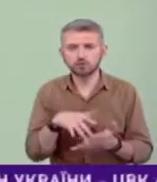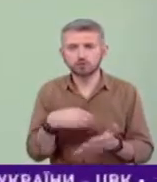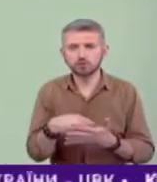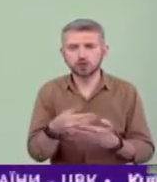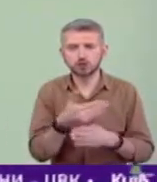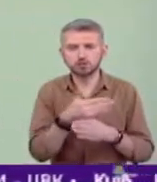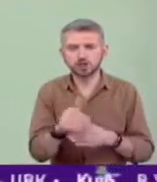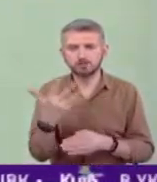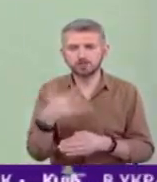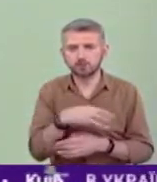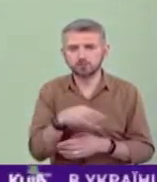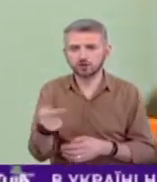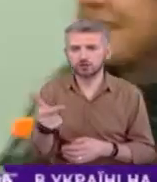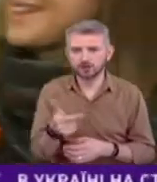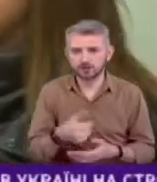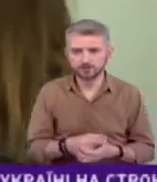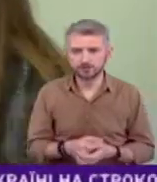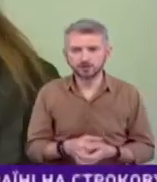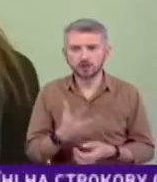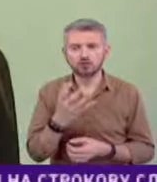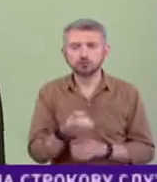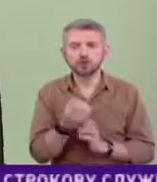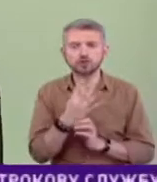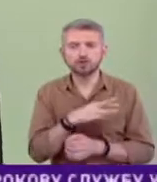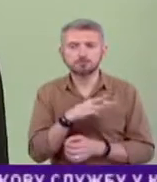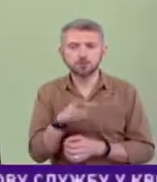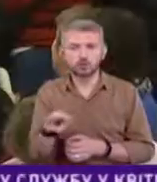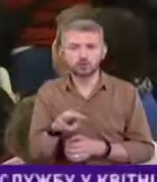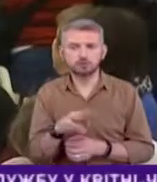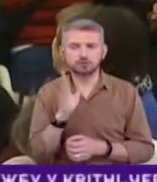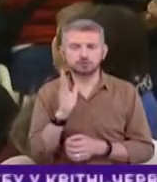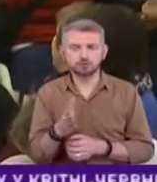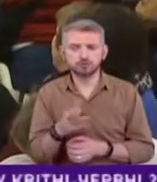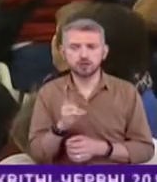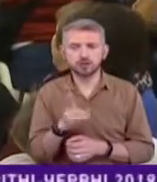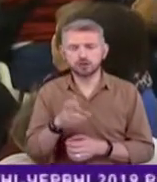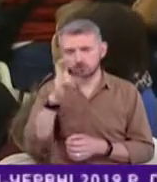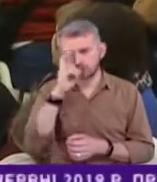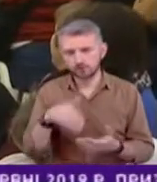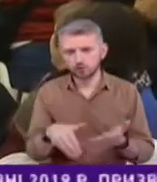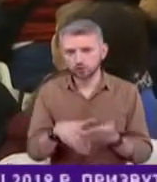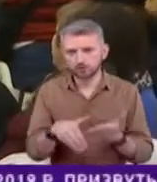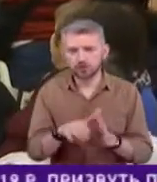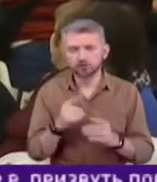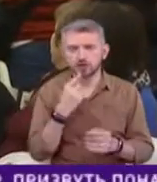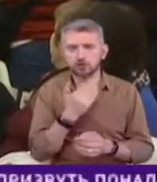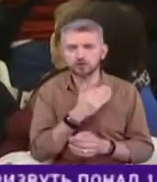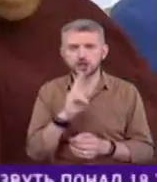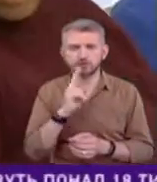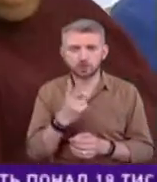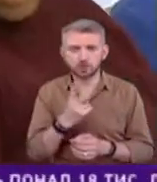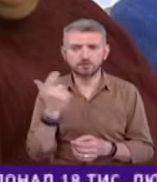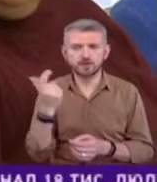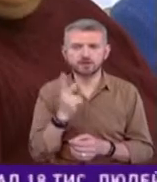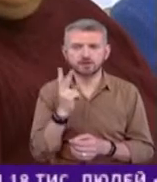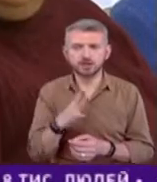виділили 50 мільйонів гривень. Ще 14 мільйонів надійде як державна субвенція. Лише за останні два роки власники